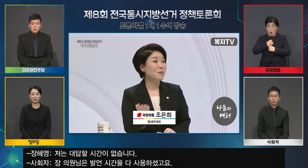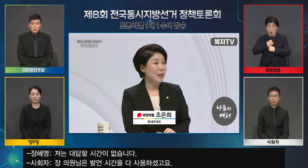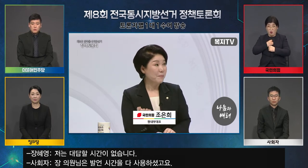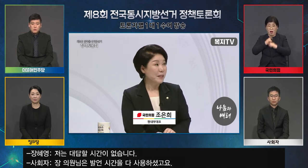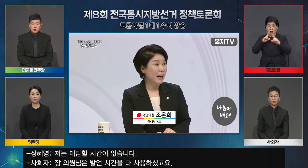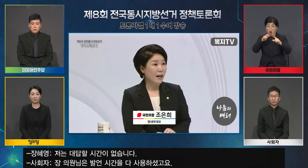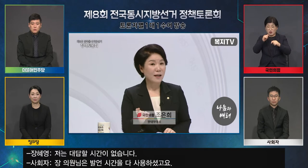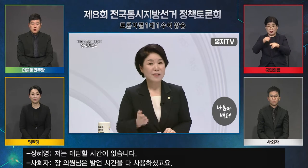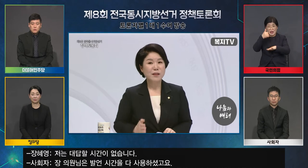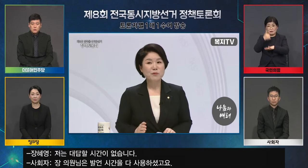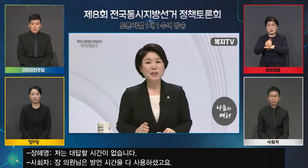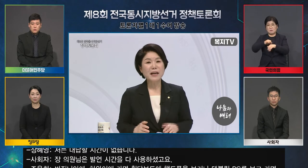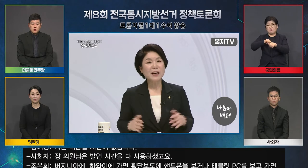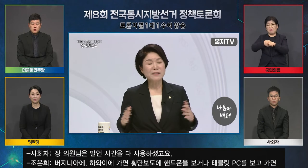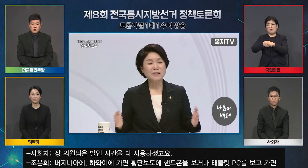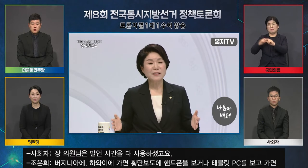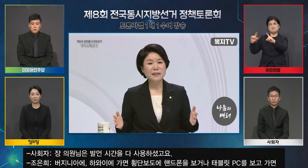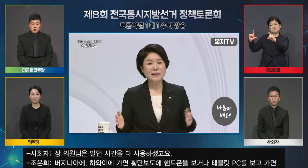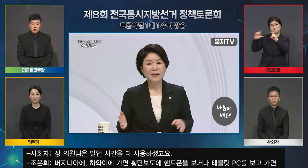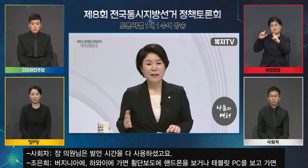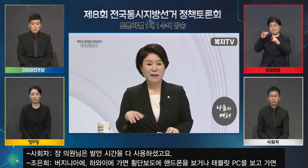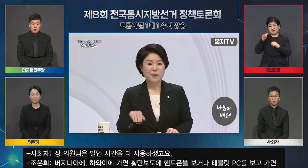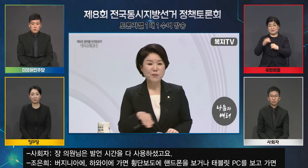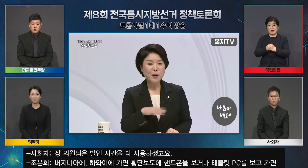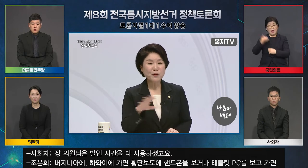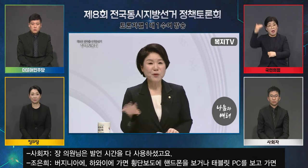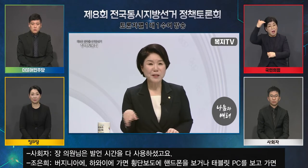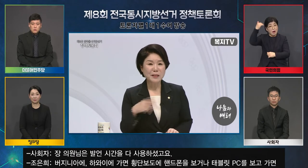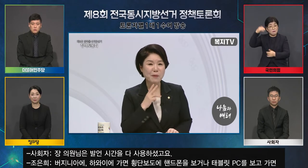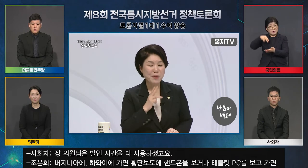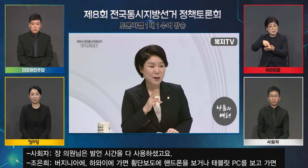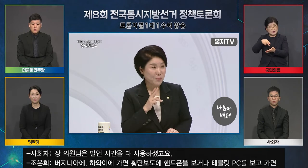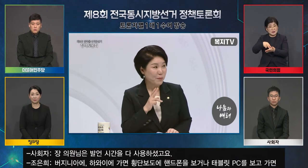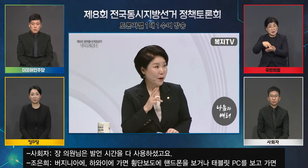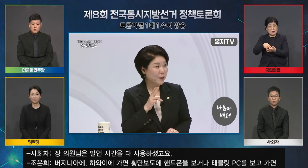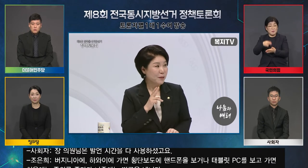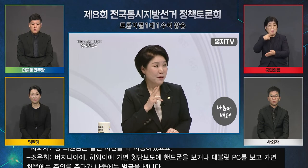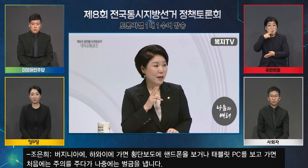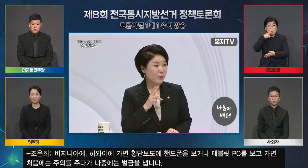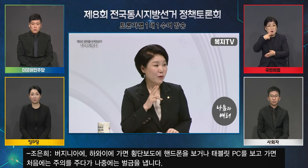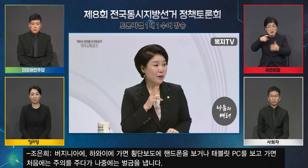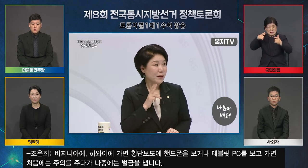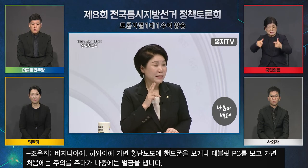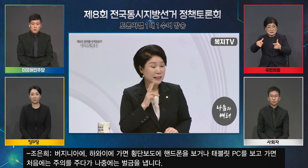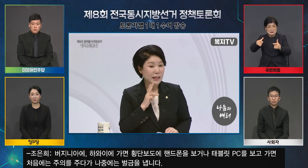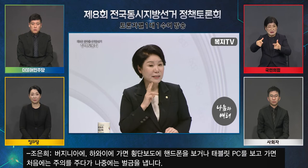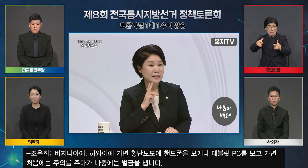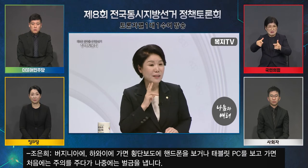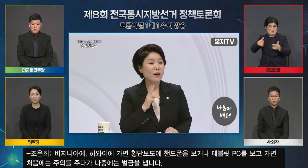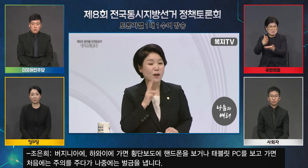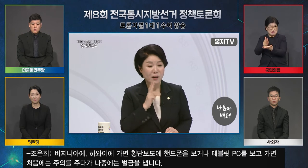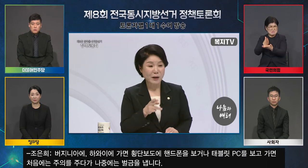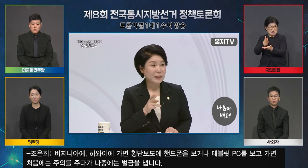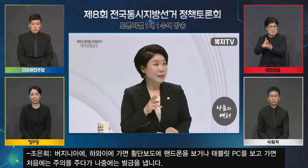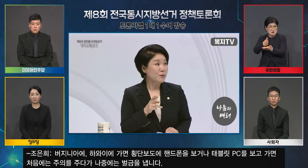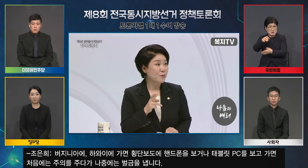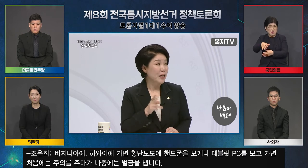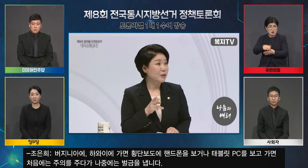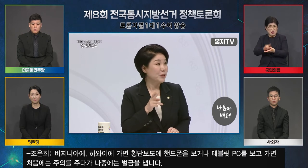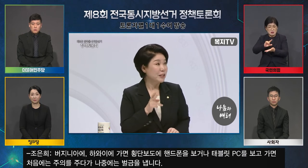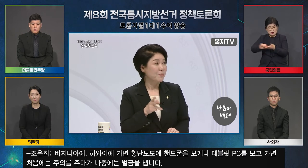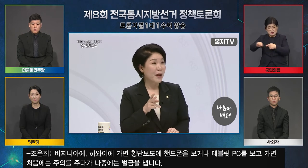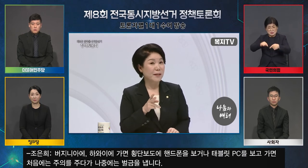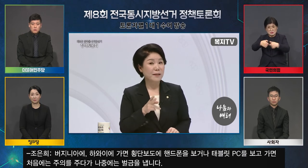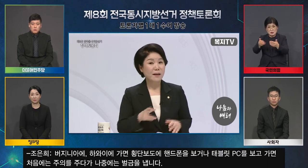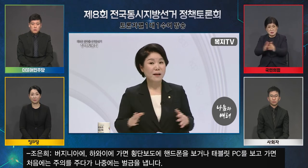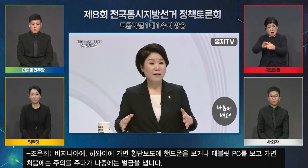벌금을 냅니다. 그런데 우리나라에서는 금연구역에서 담배를 피면 자치단태에서 과징금을